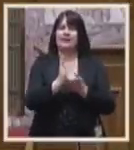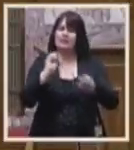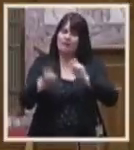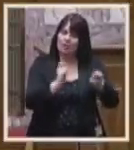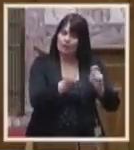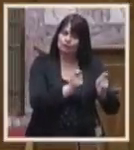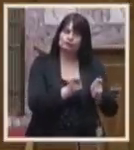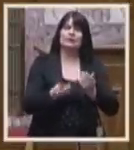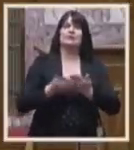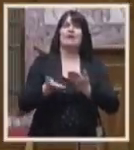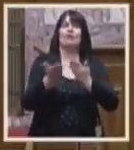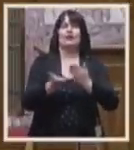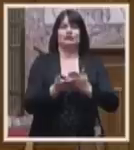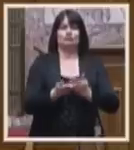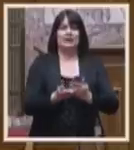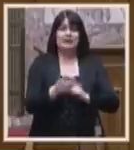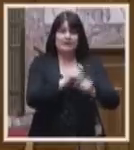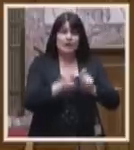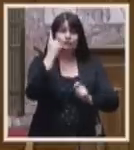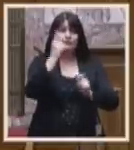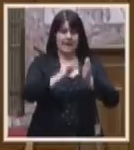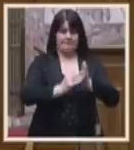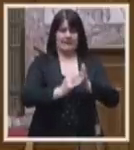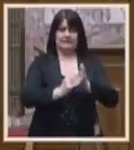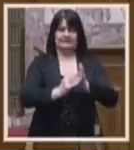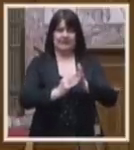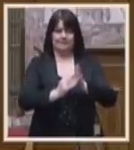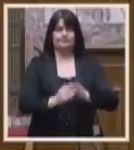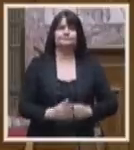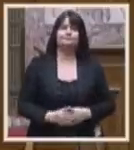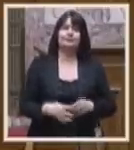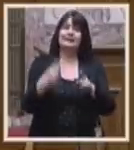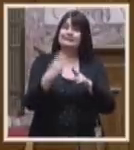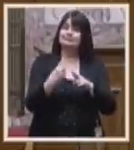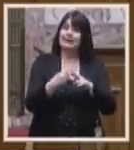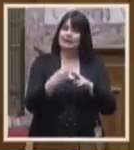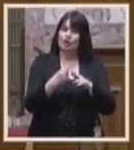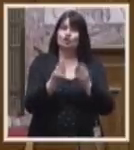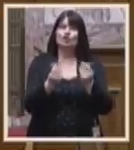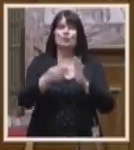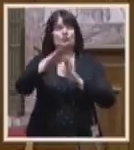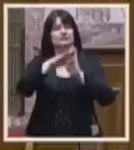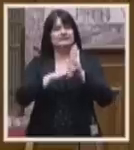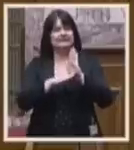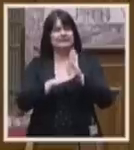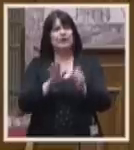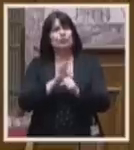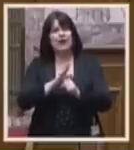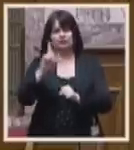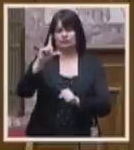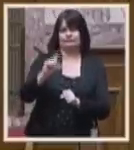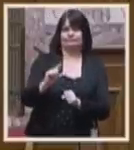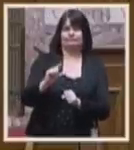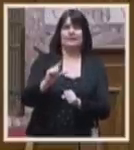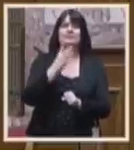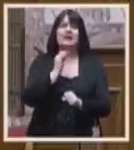από μία υπηρεσία. Πρώτο βήμα, η βάση για να θεμελιώσουμε ένα σύστημα ελάχιστου εγγυημένου